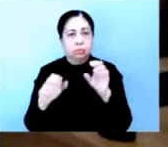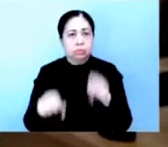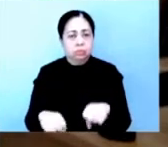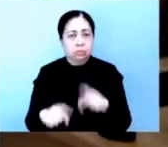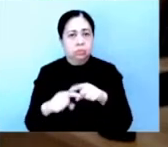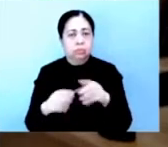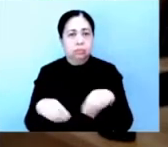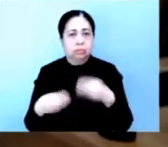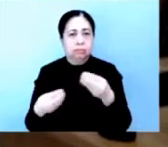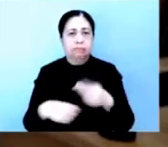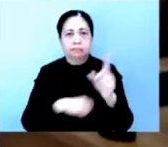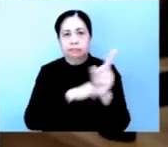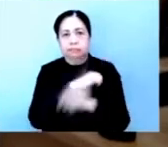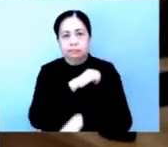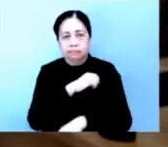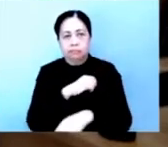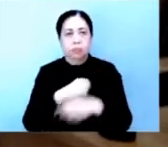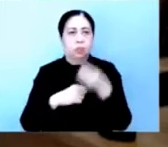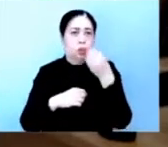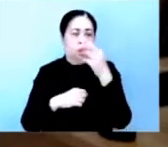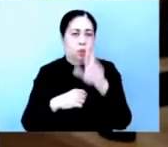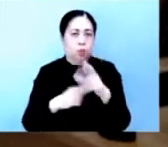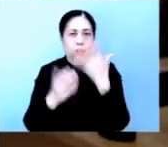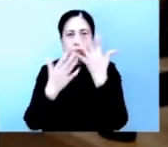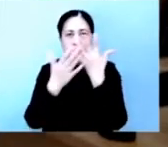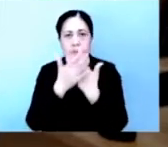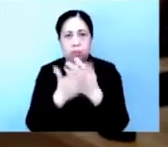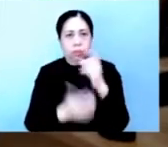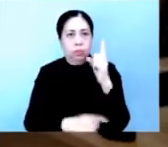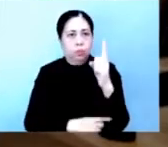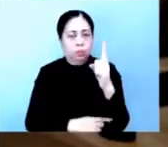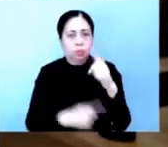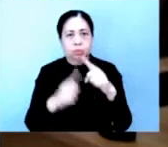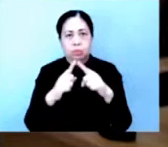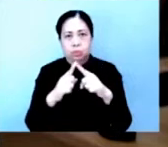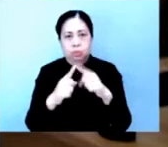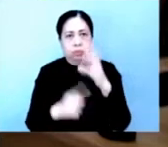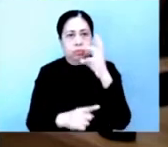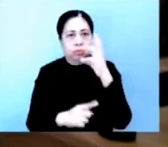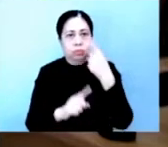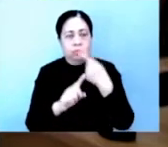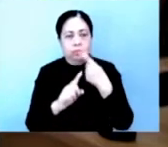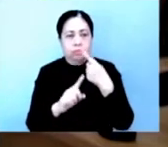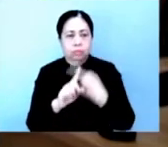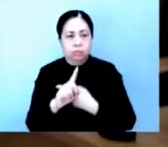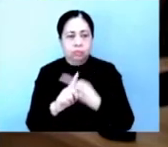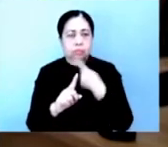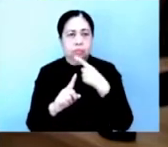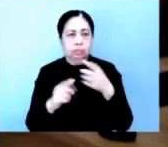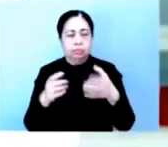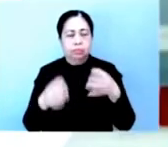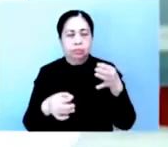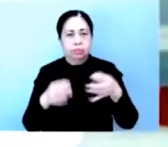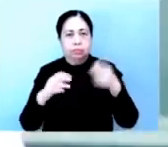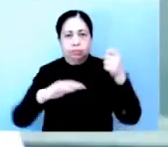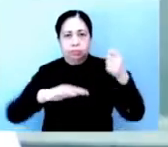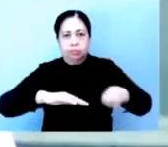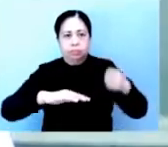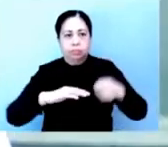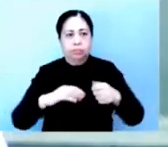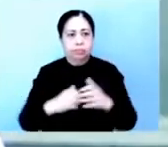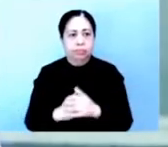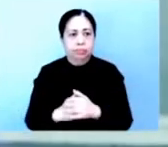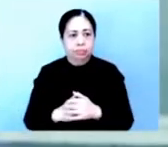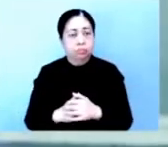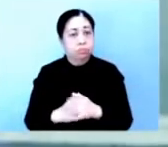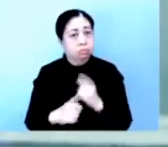mapatawan ng parusang multa o pagkakulong ng 1 hanggang 6 na buwan ayon sa hatol ng hukuman. Attorney, legal po